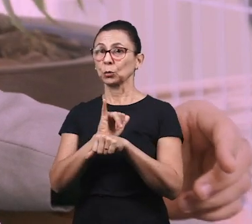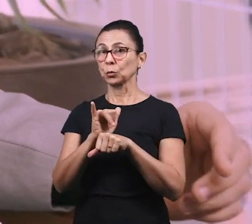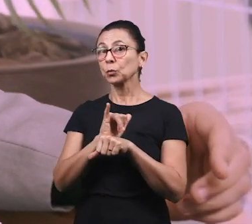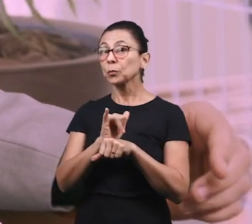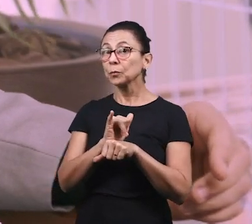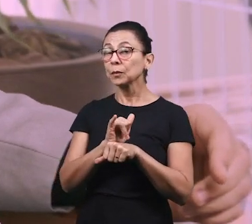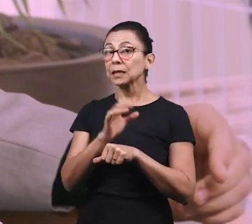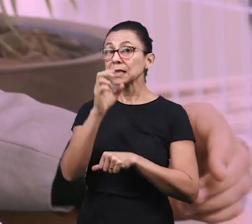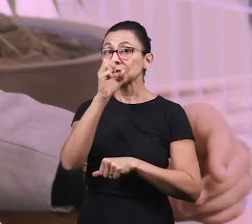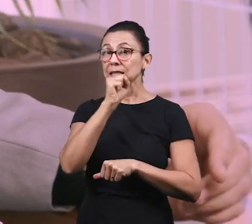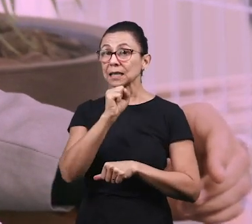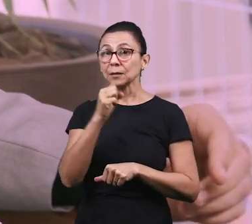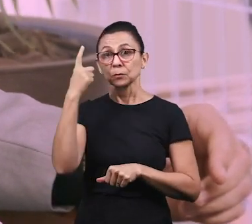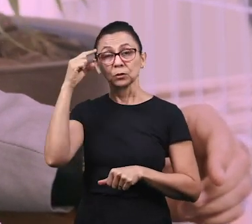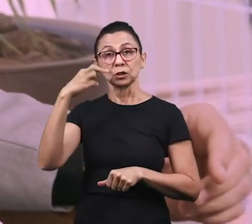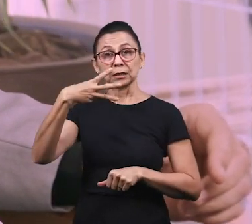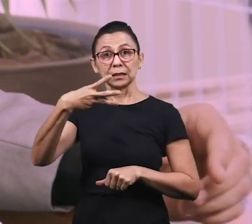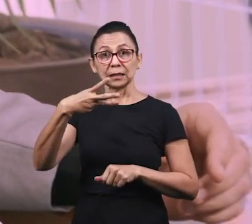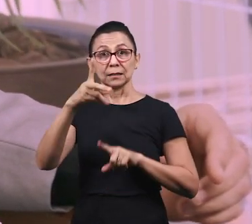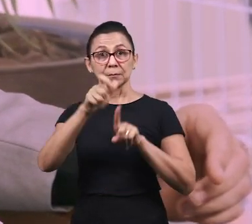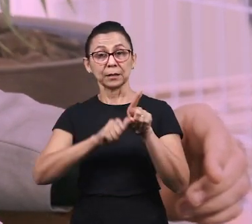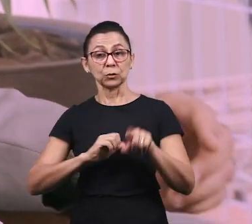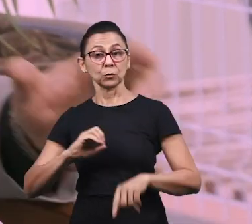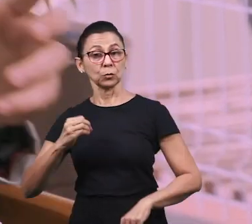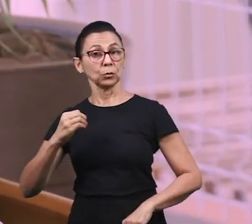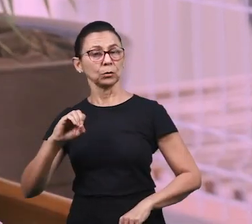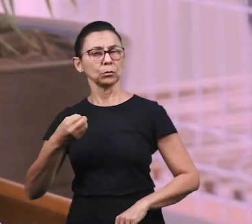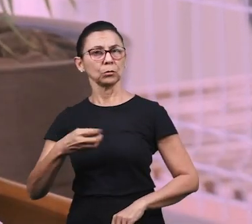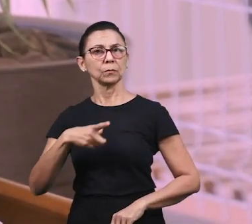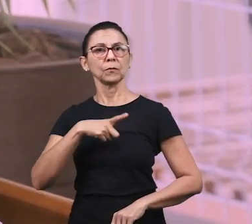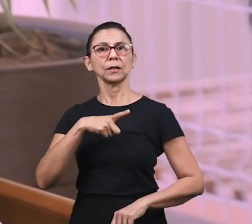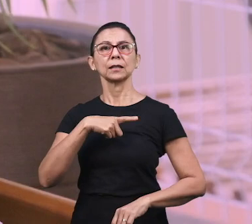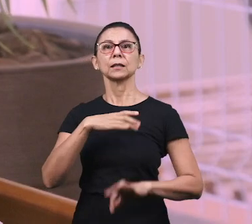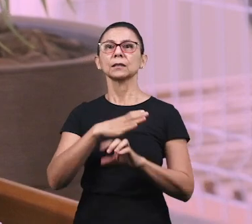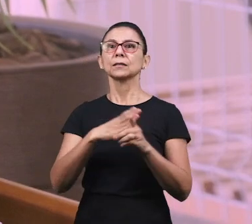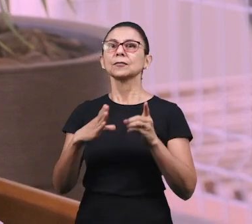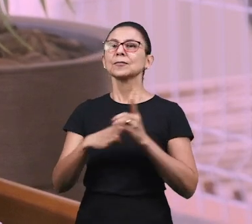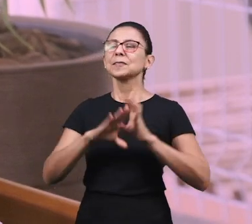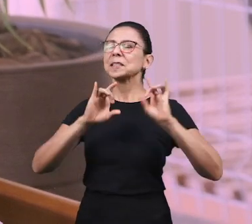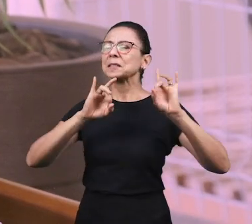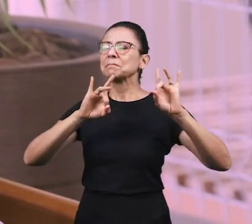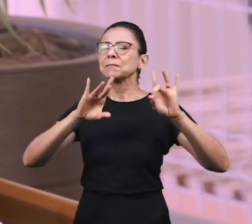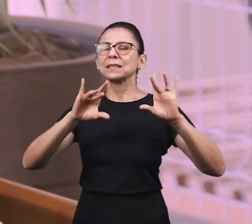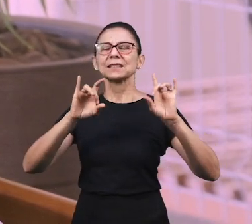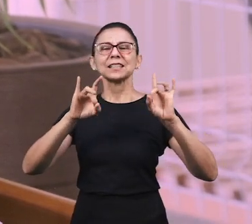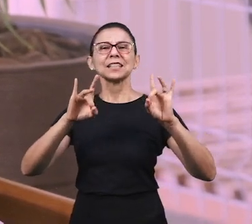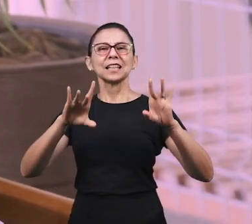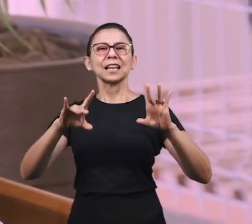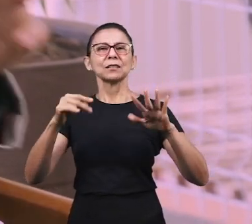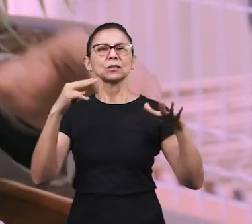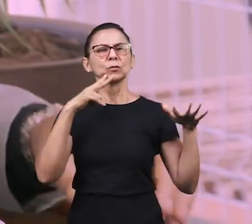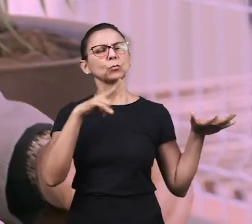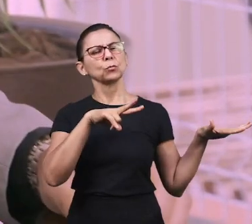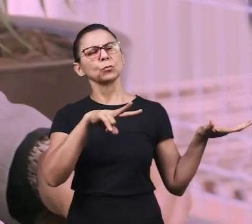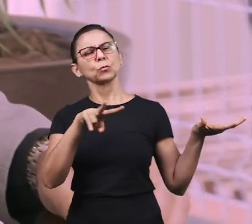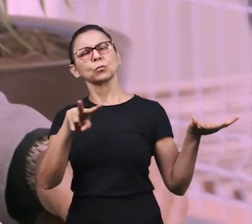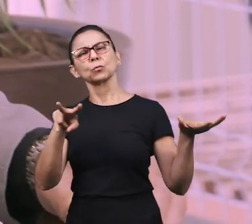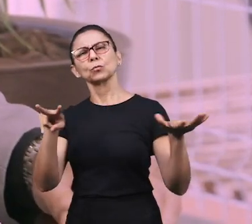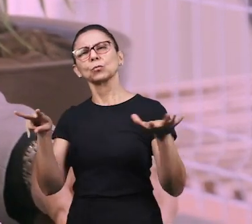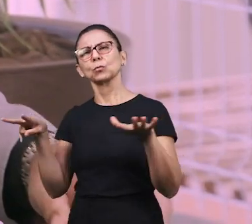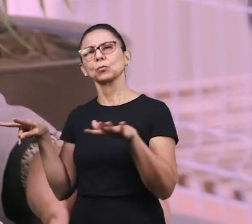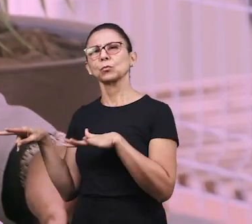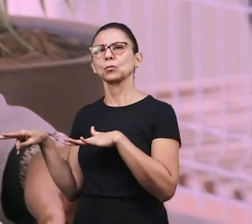ce samedi, le 3 octobre, sera transmis un culte de glorification spéciale. Le long des dernières semaines,